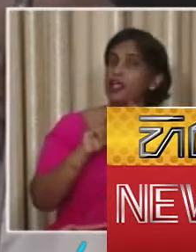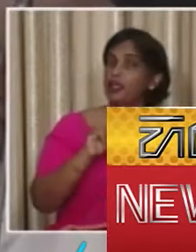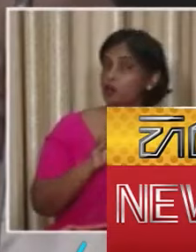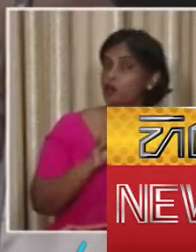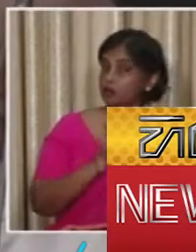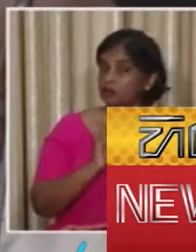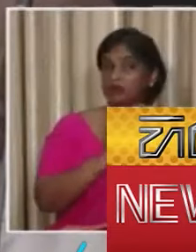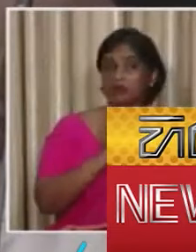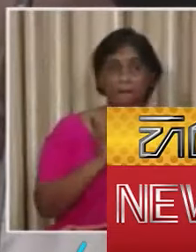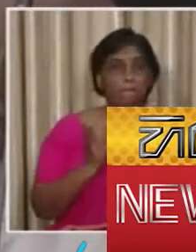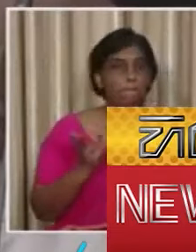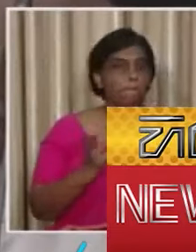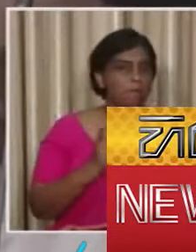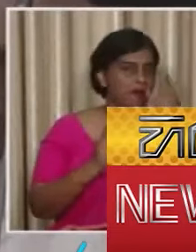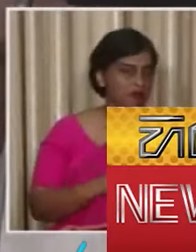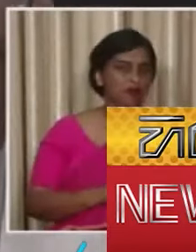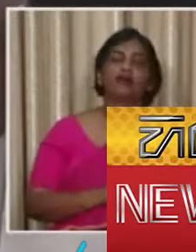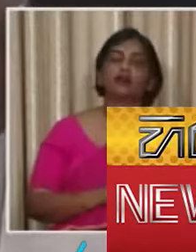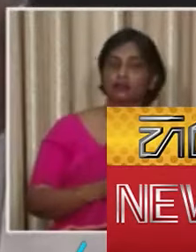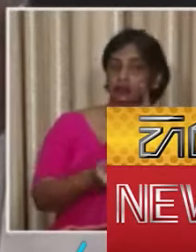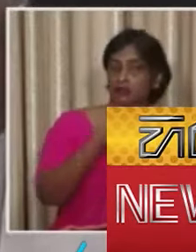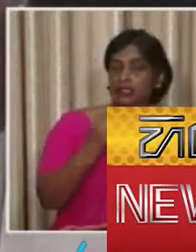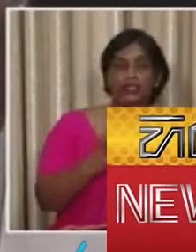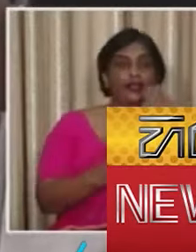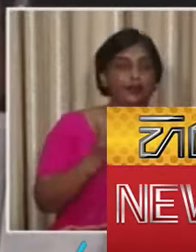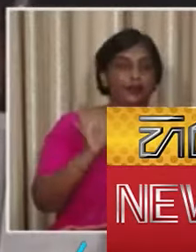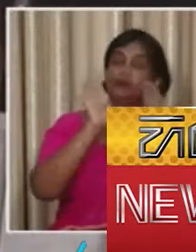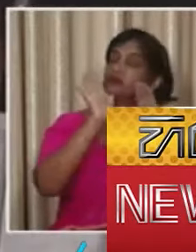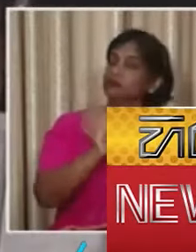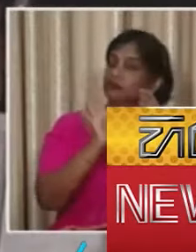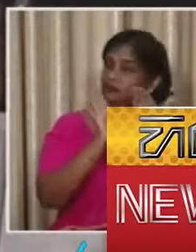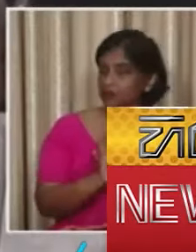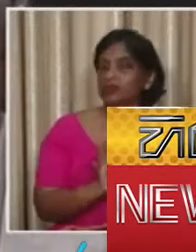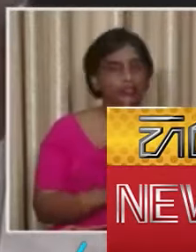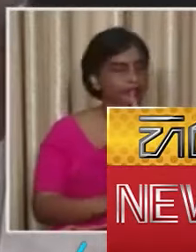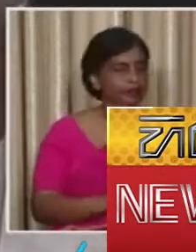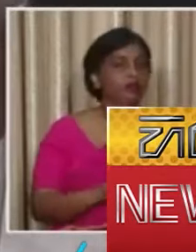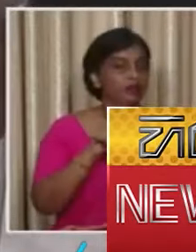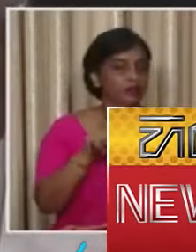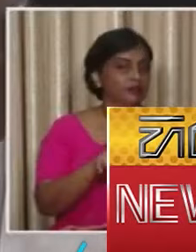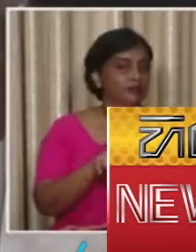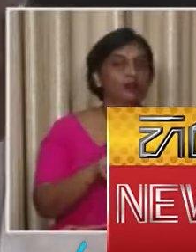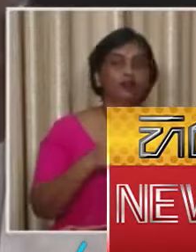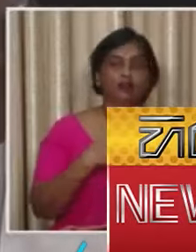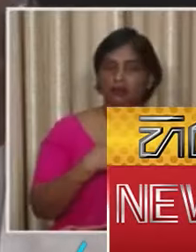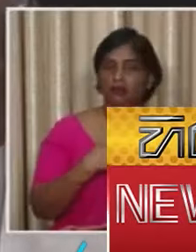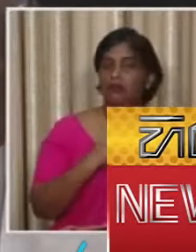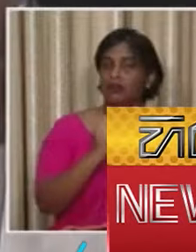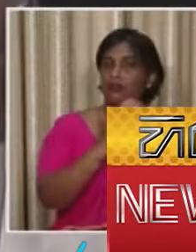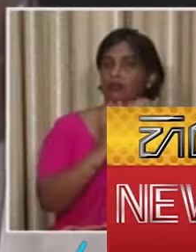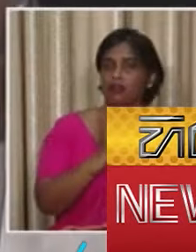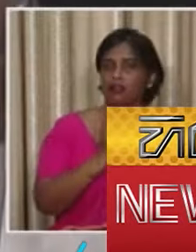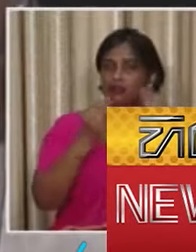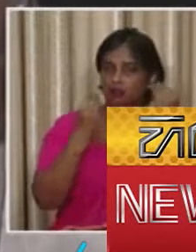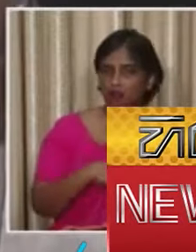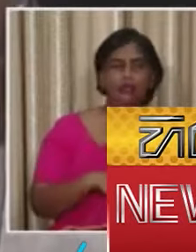කොන්දේසි සපුරන්න අපට බැරි වෙලා තියෙන බව සමීක්ෂණ වාර්තා උපුටා දක්වමින් ඔවුන් පෙන්වා දුන්නා. ඒ නිසා අපේ වැඩපිළිවෙල